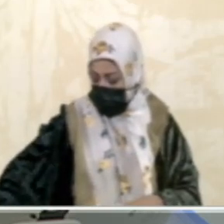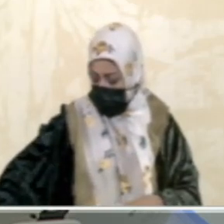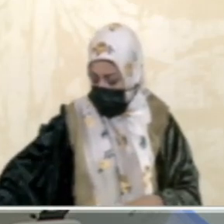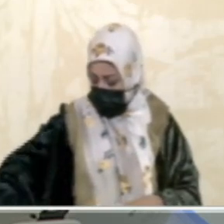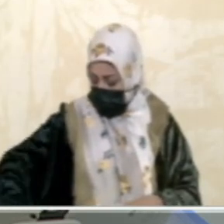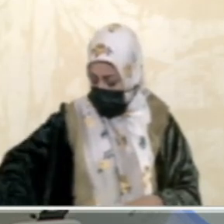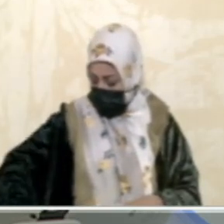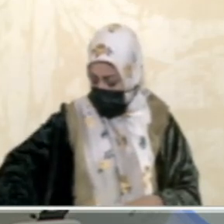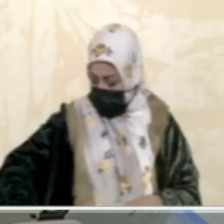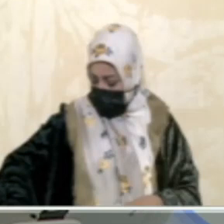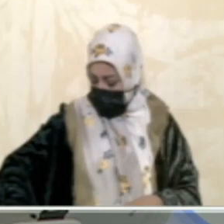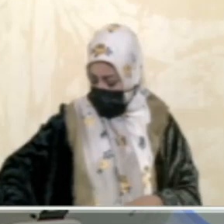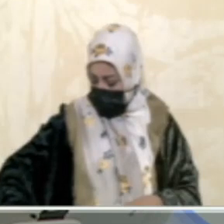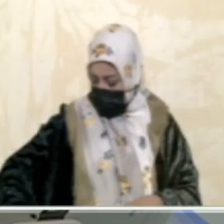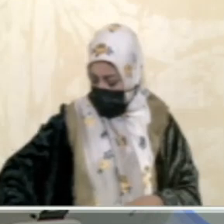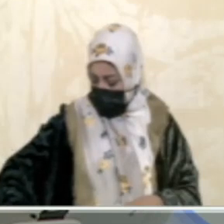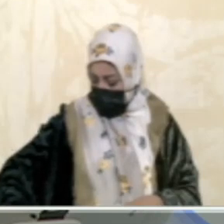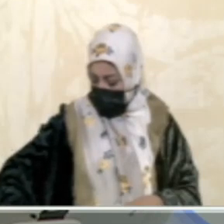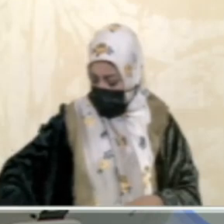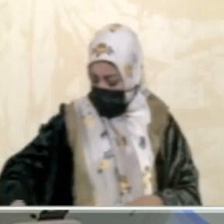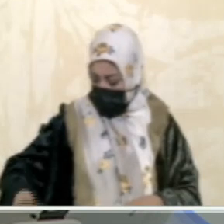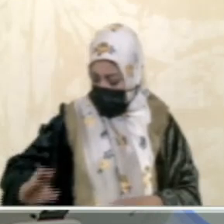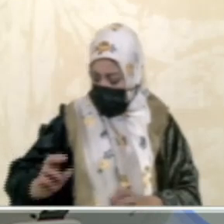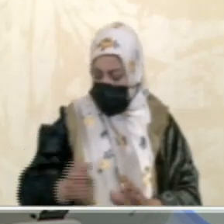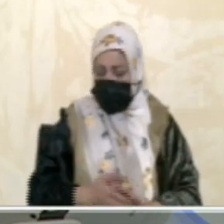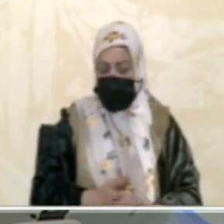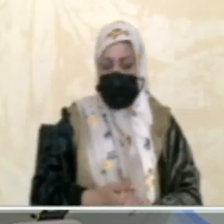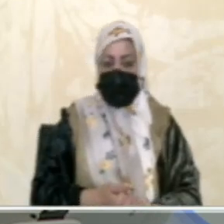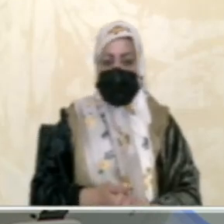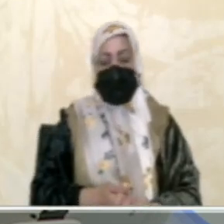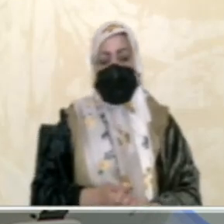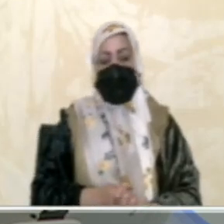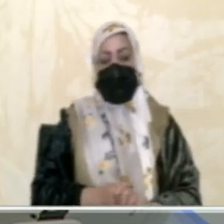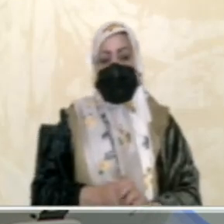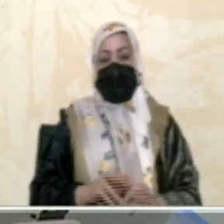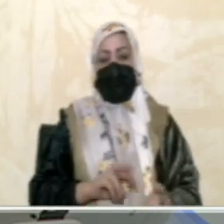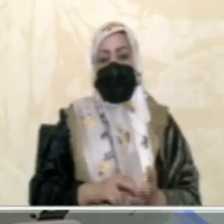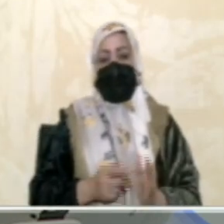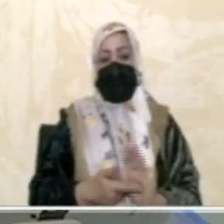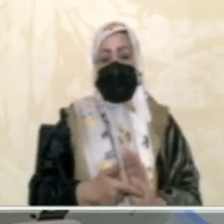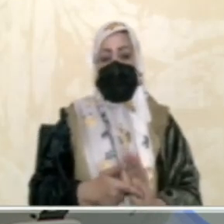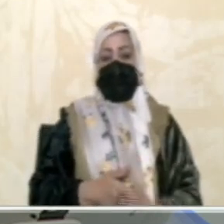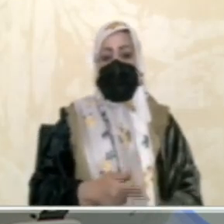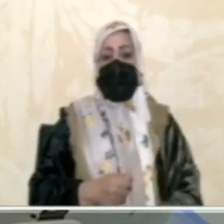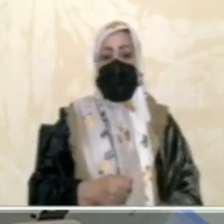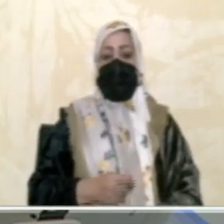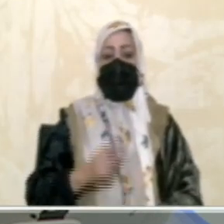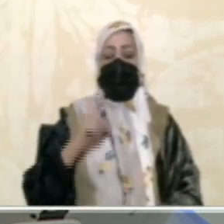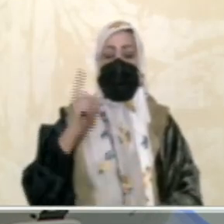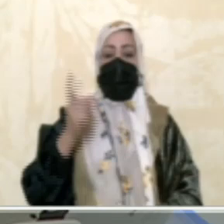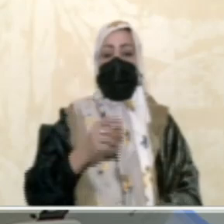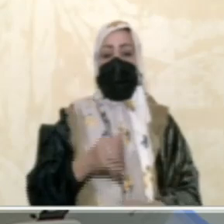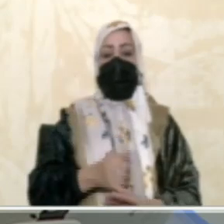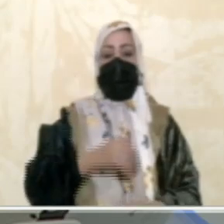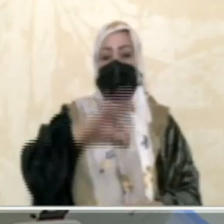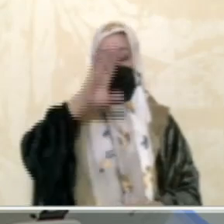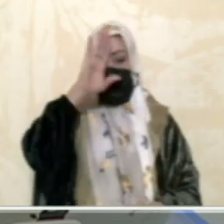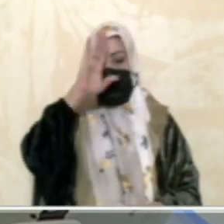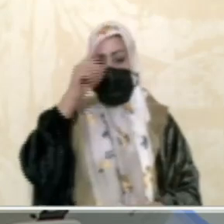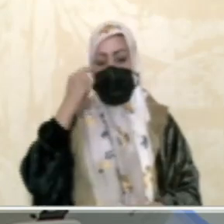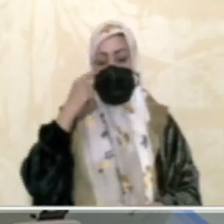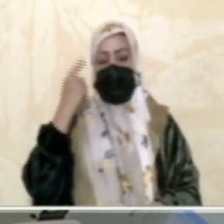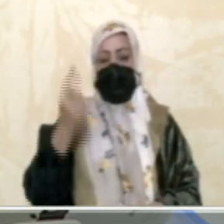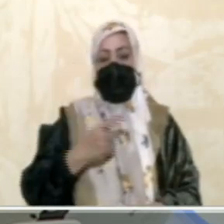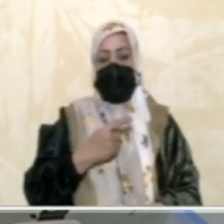من قواعد المالكيه وهي مساله الخروج من الخلافه او المالكيه عندهم في الاصل يكره البسمله وتكره التعوذ ولكن